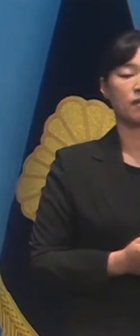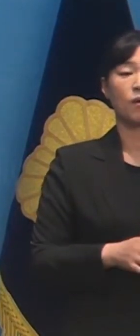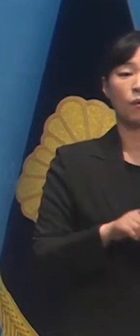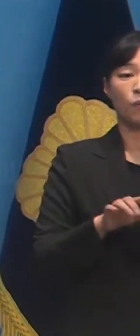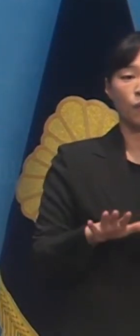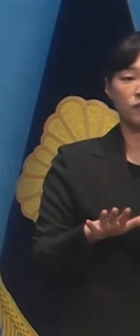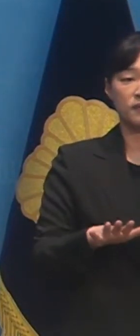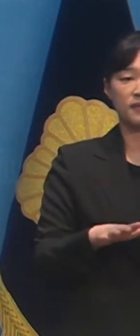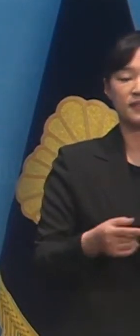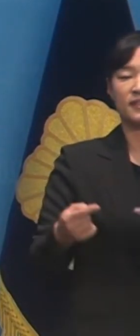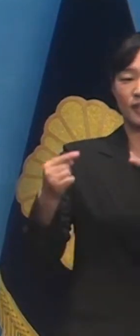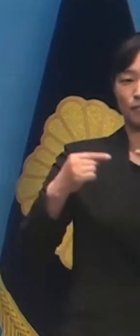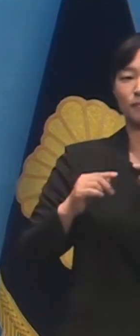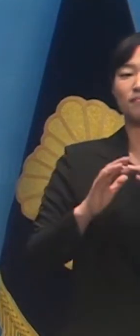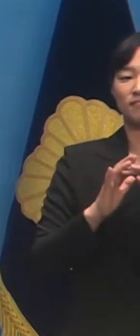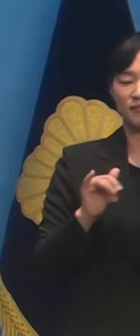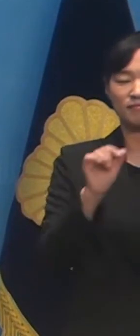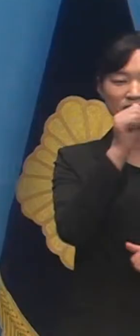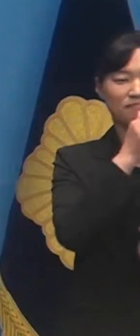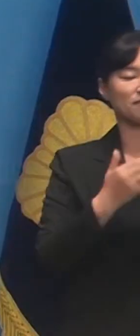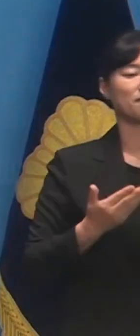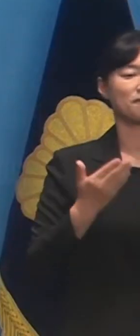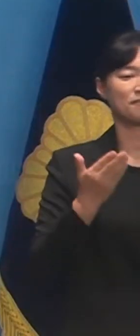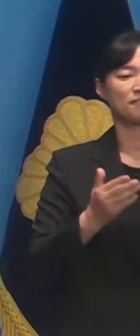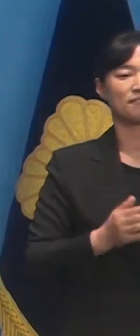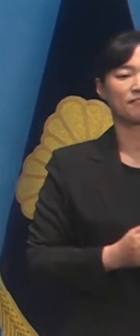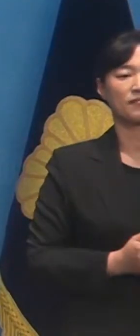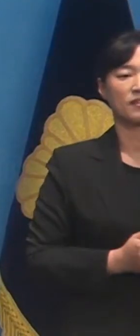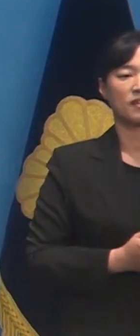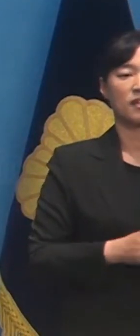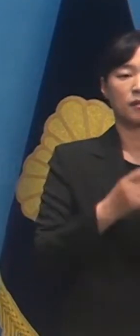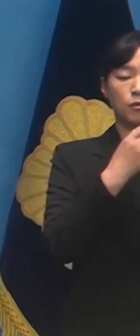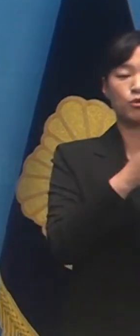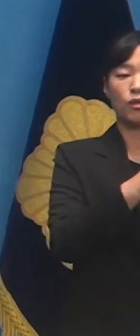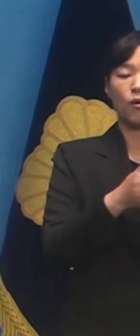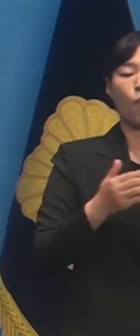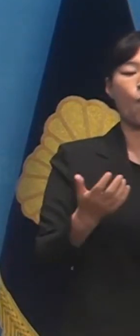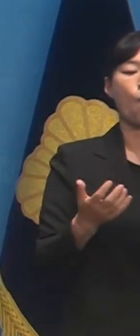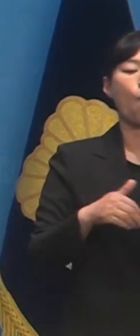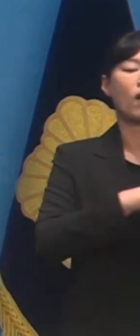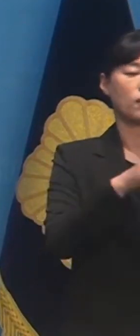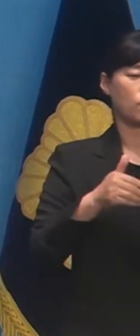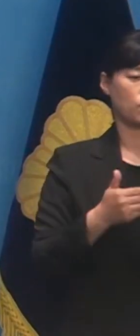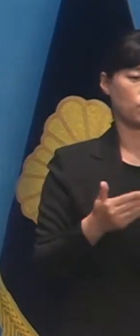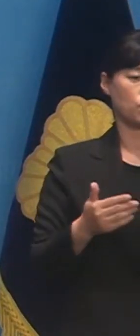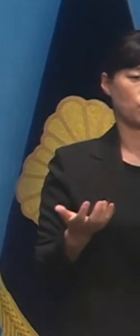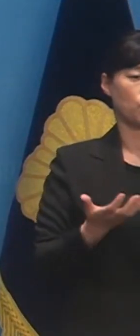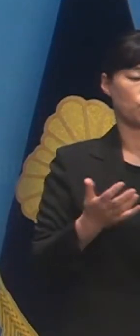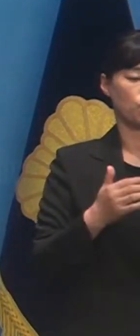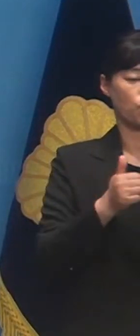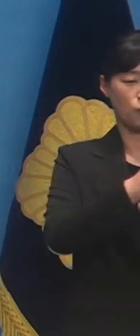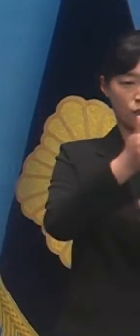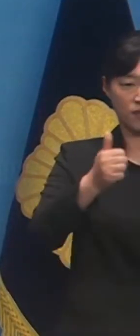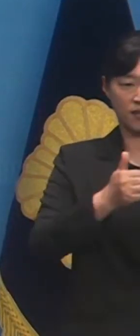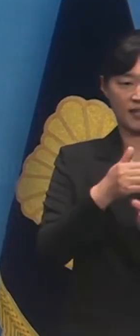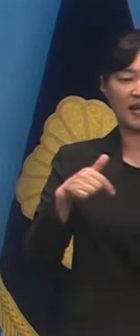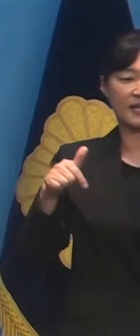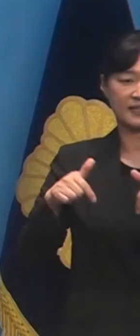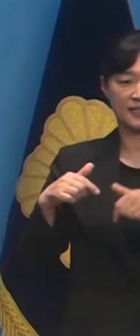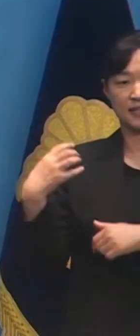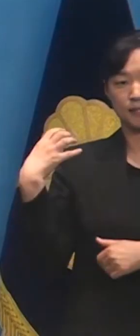먼저 오늘 기자회견 참석자부터 소개해드리겠습니다. 더불어민주당 환경노동위원회 간사를 맡고 계시는 김주영 의원님